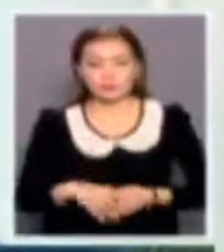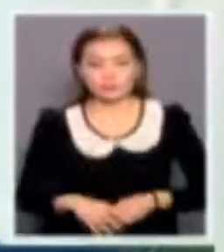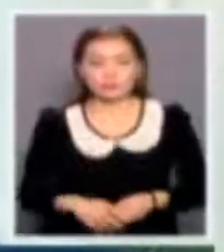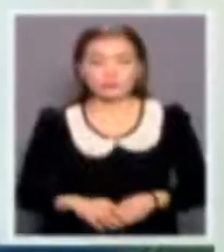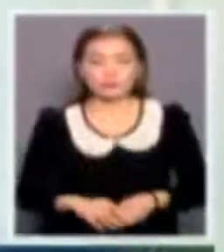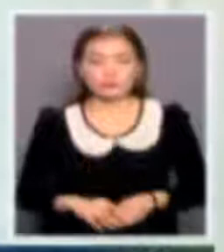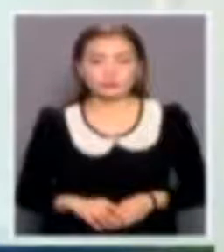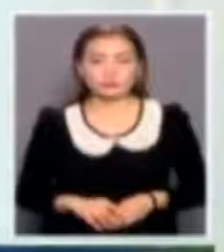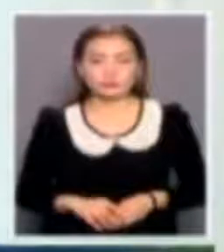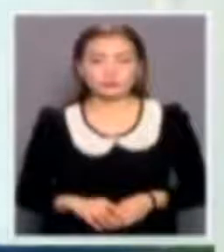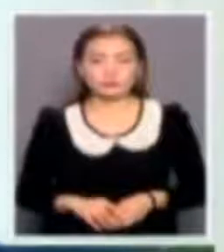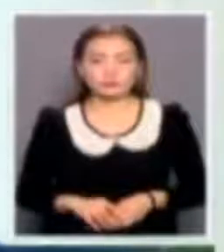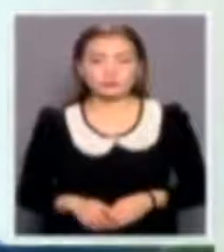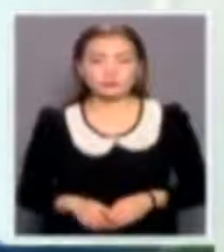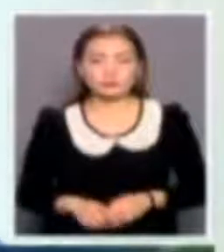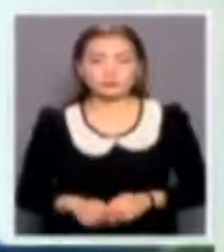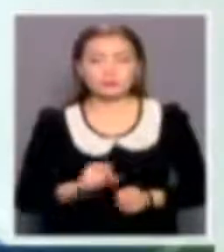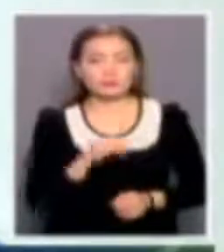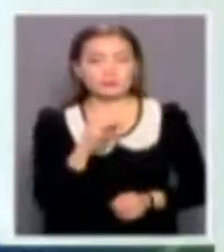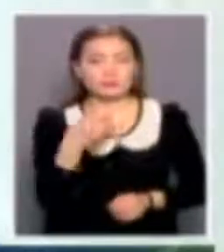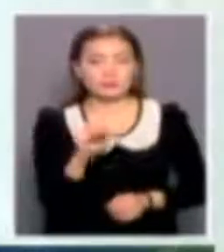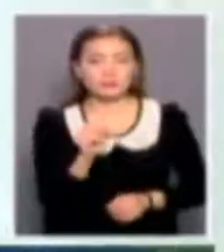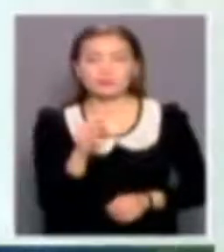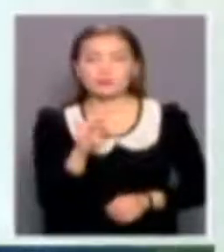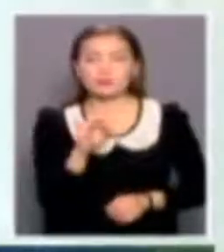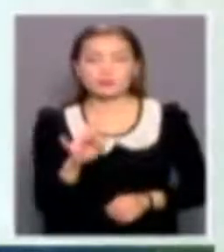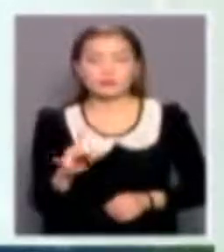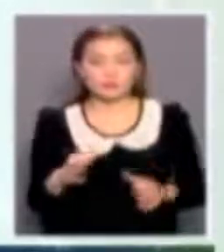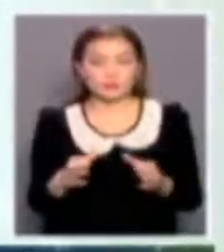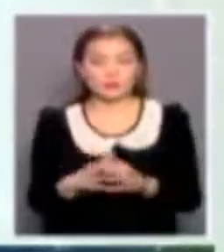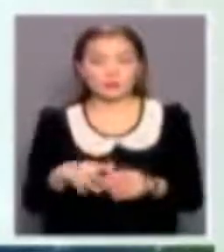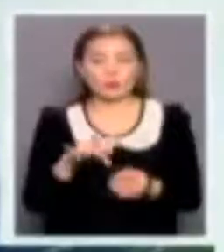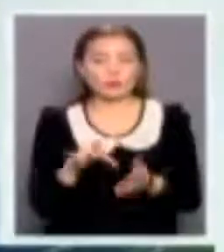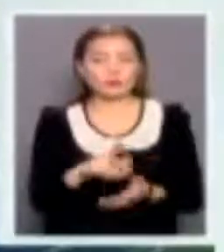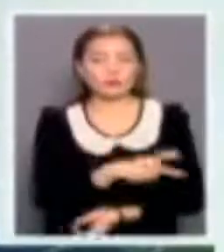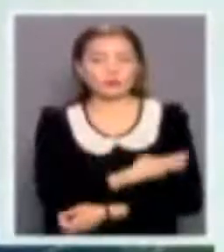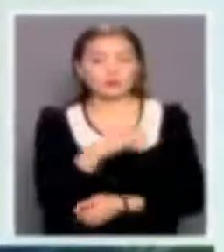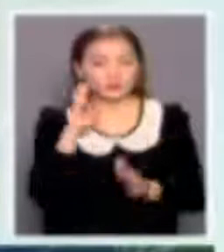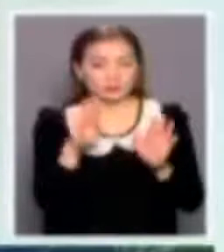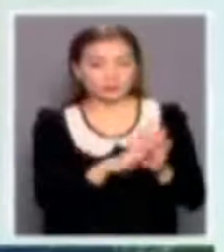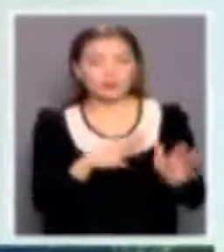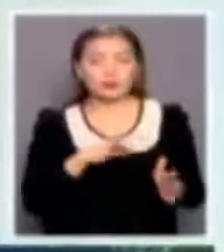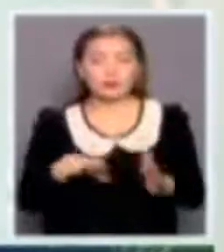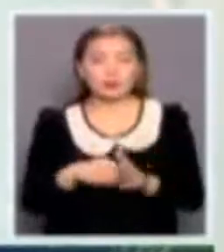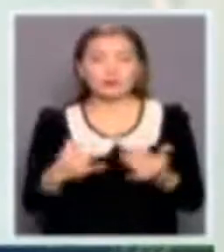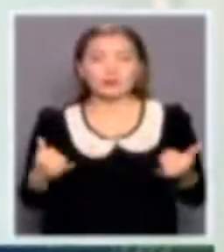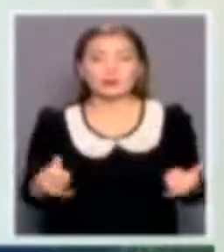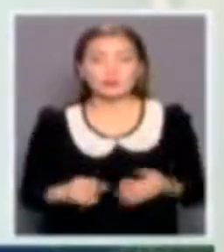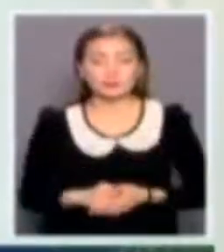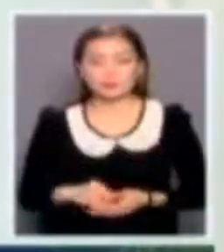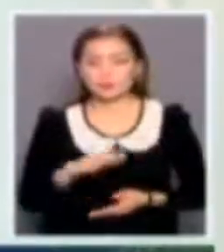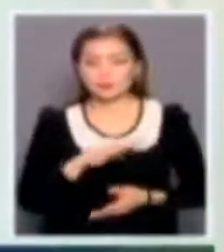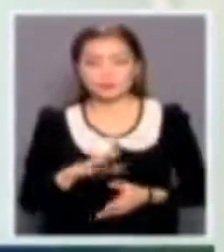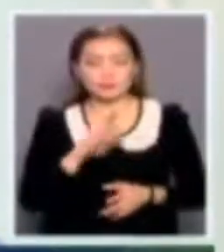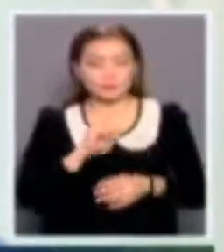вы знаете, семейно-врачебная амбулатория и Акжар, Аксай это является врачебными амбулаториями городской поликлиники номер 3. Если до сегодняшнего дня не было